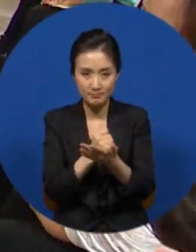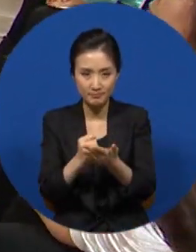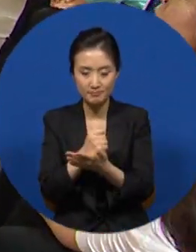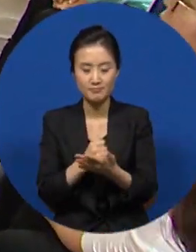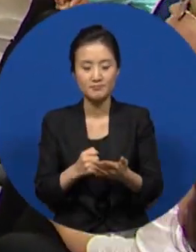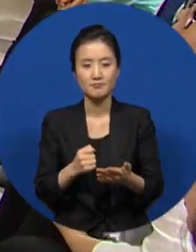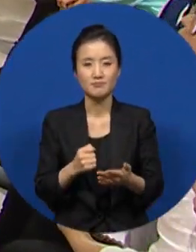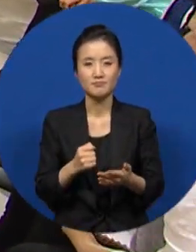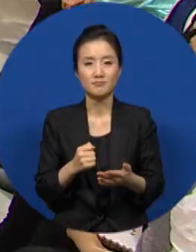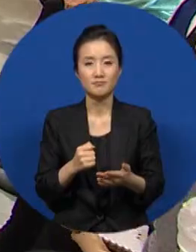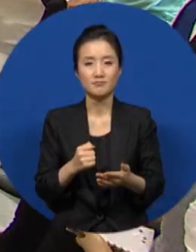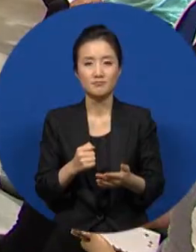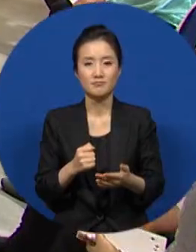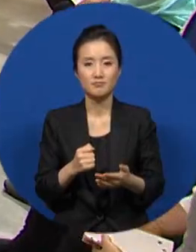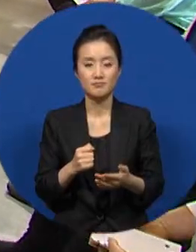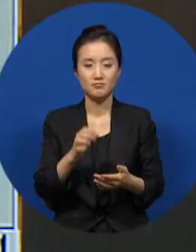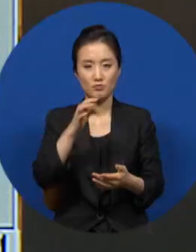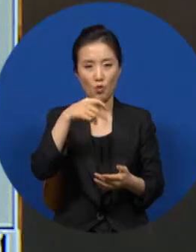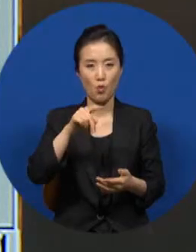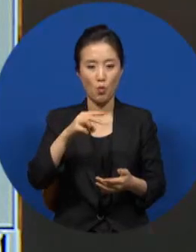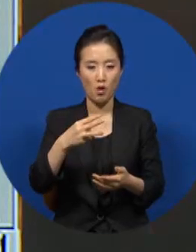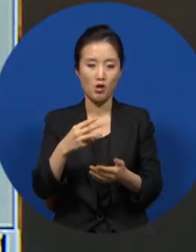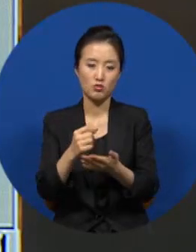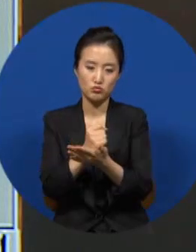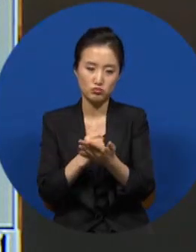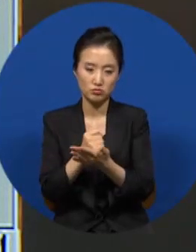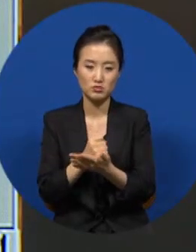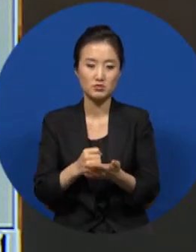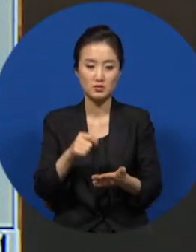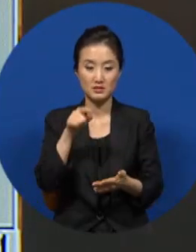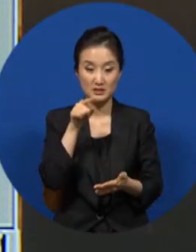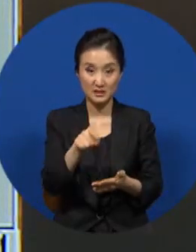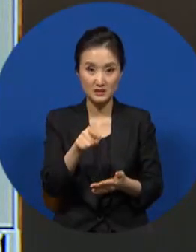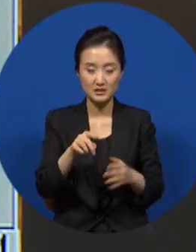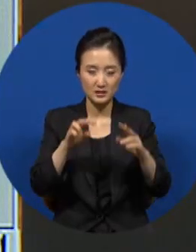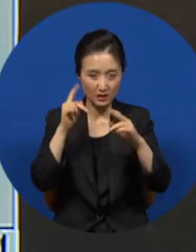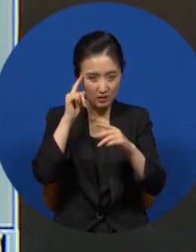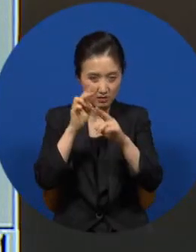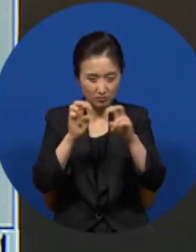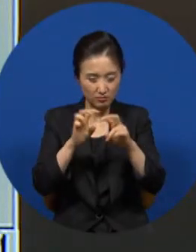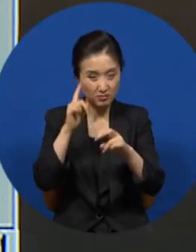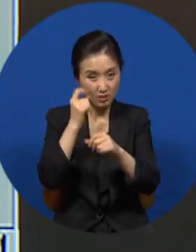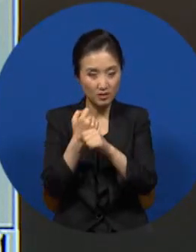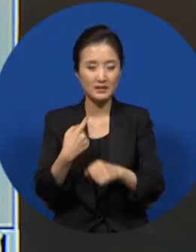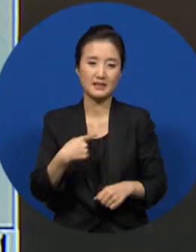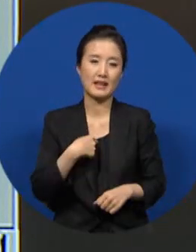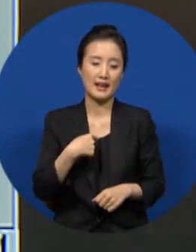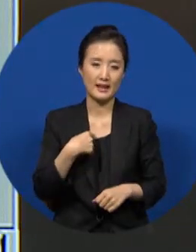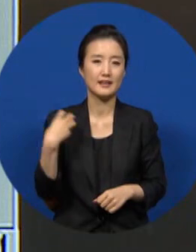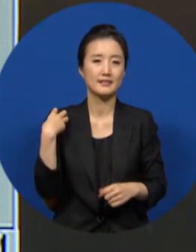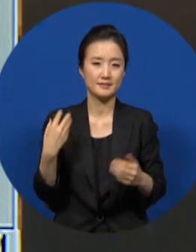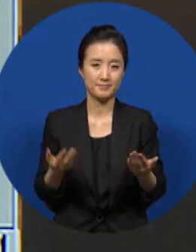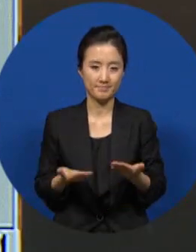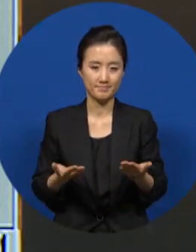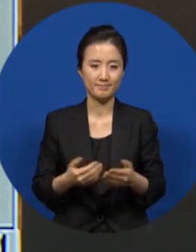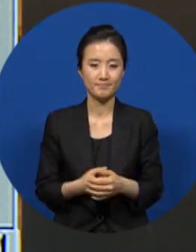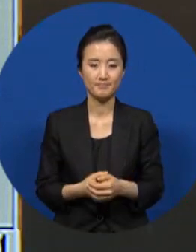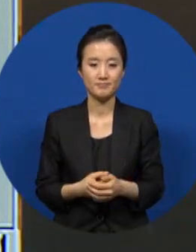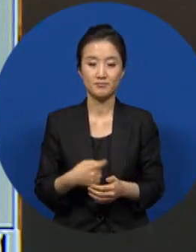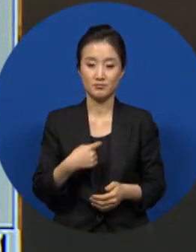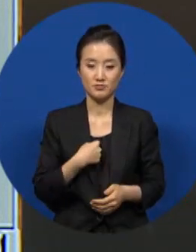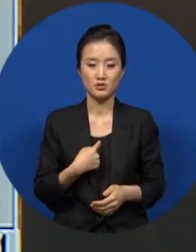다 조합해서 복잡한 방정식을 풀이하는 게 사실 팔체를 풀이하는 거예요. 사실은 저는